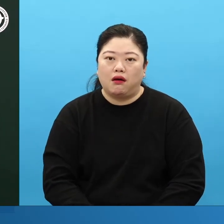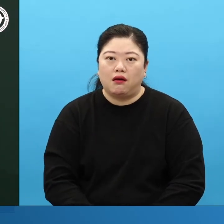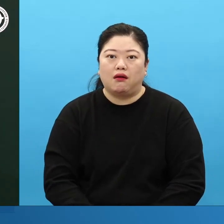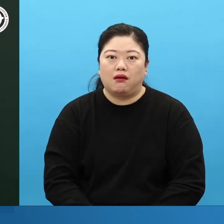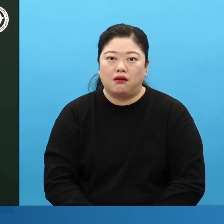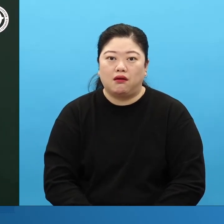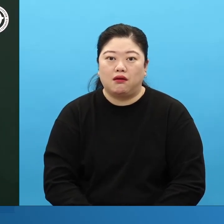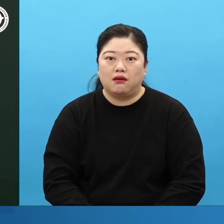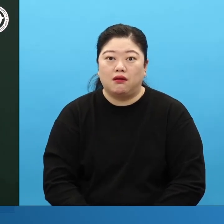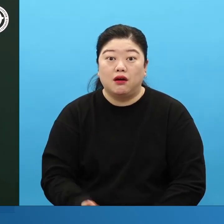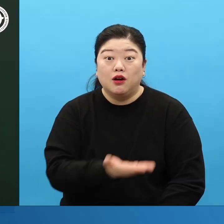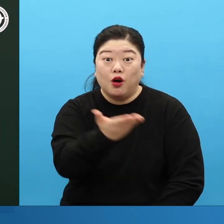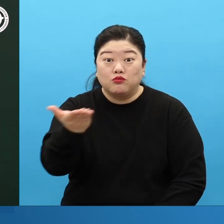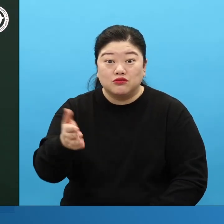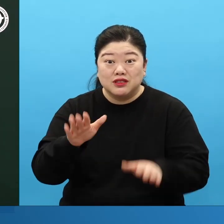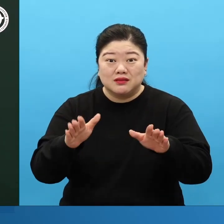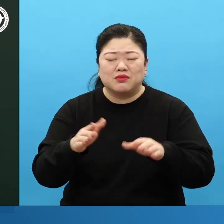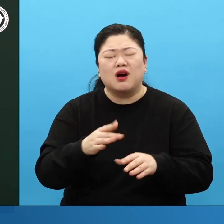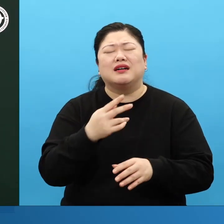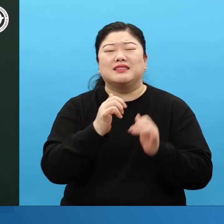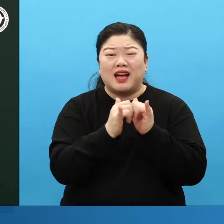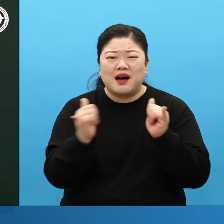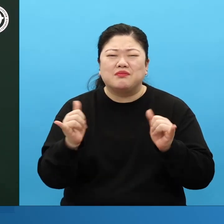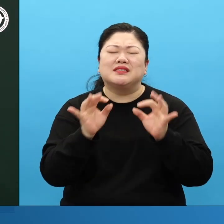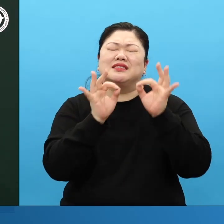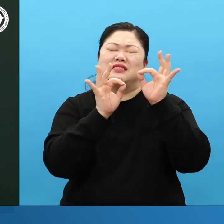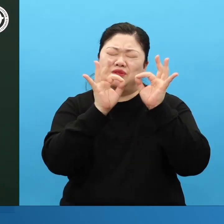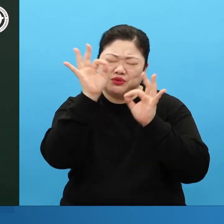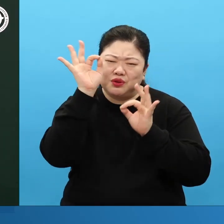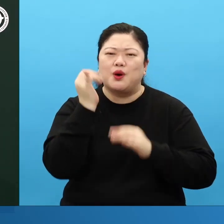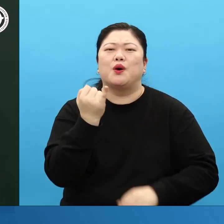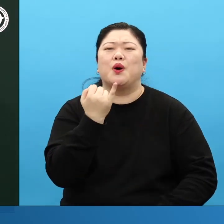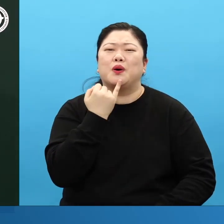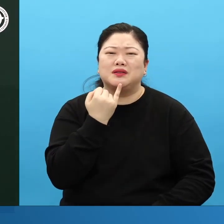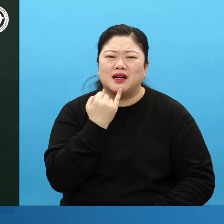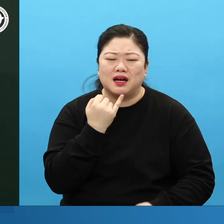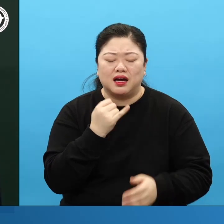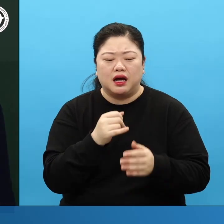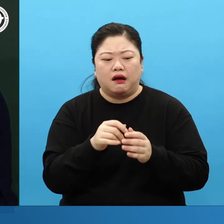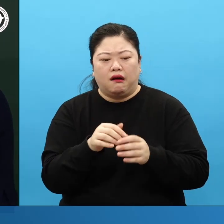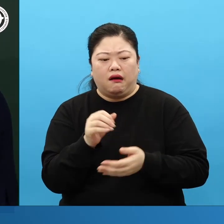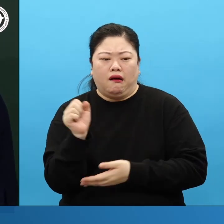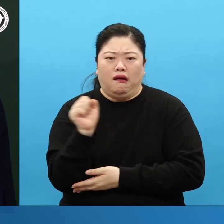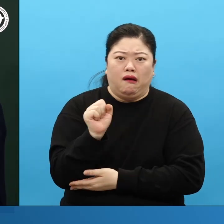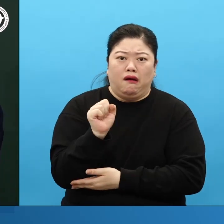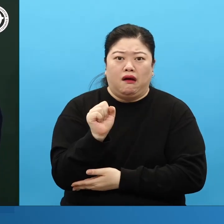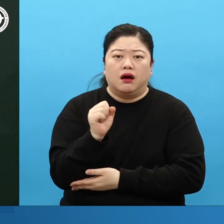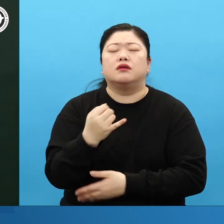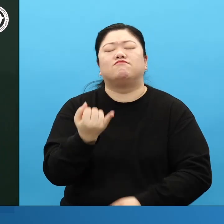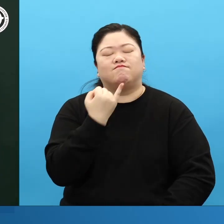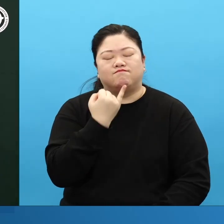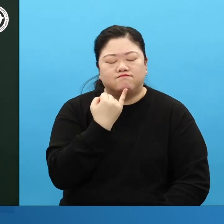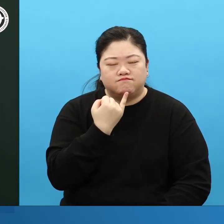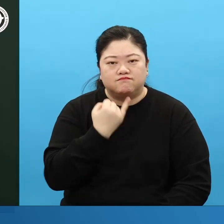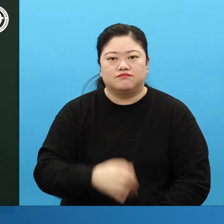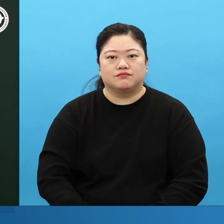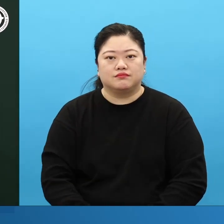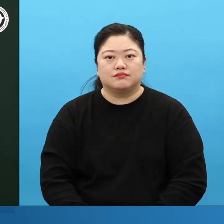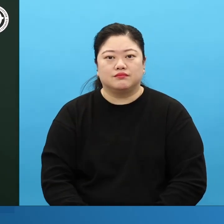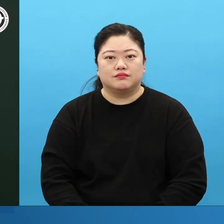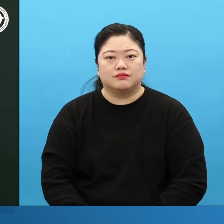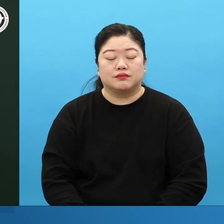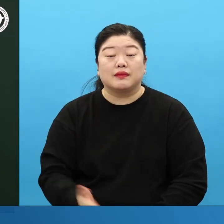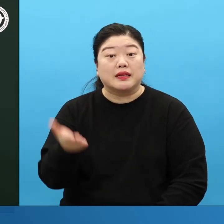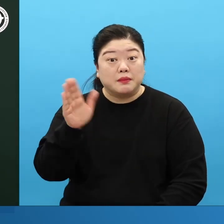뭐 다른 거 다 뭐 실수도 할 수 있고 흔들릴 수도 있어요. 그거 중요한 거 아닙니다. 이건 못 본다. 그 평생이